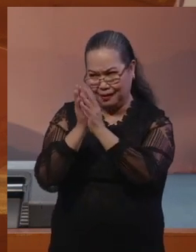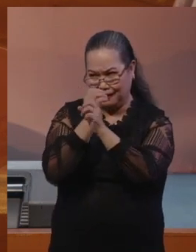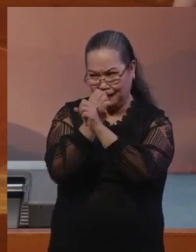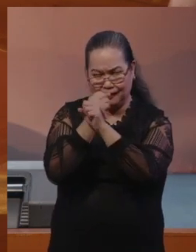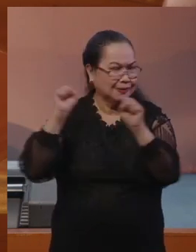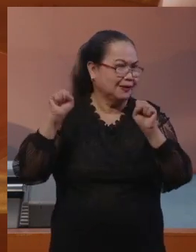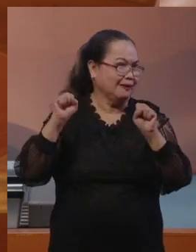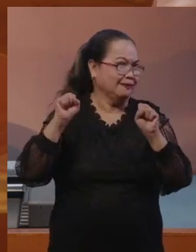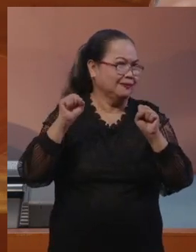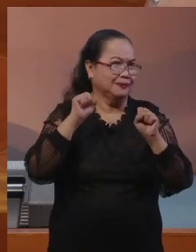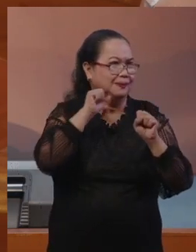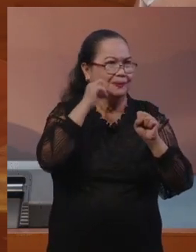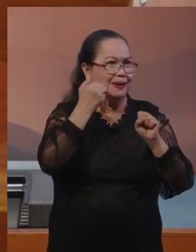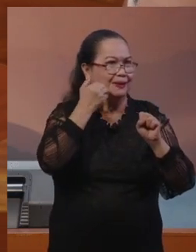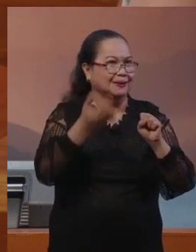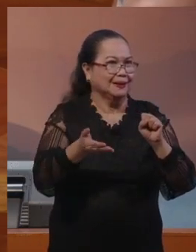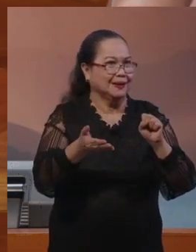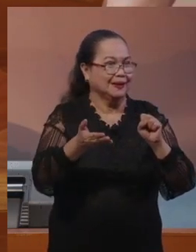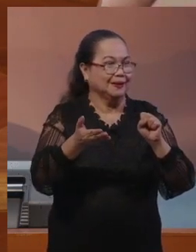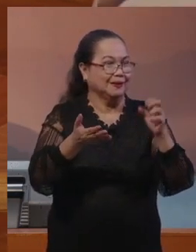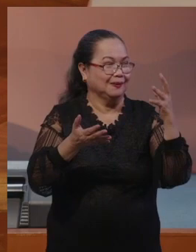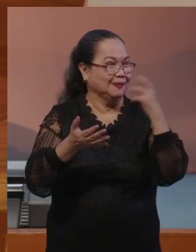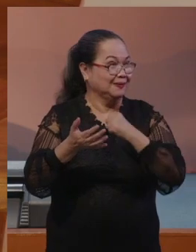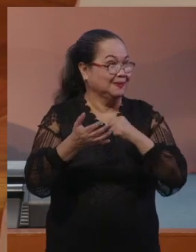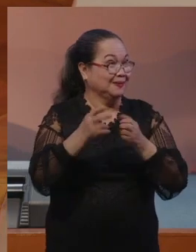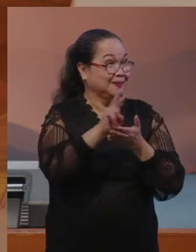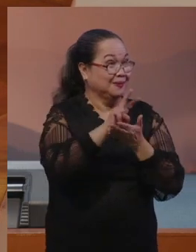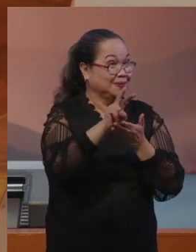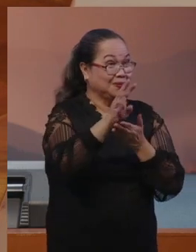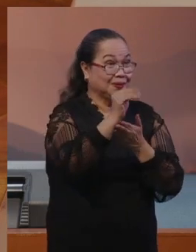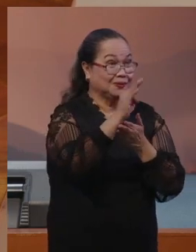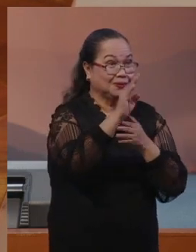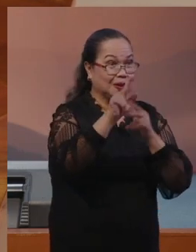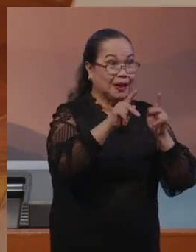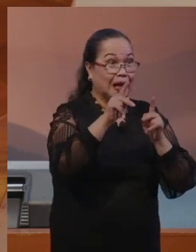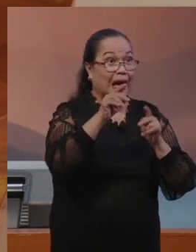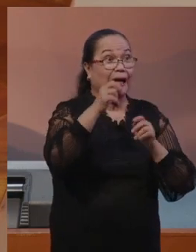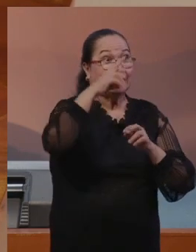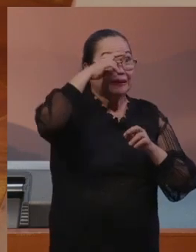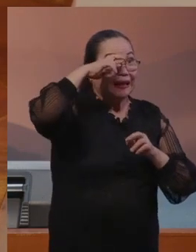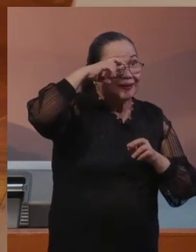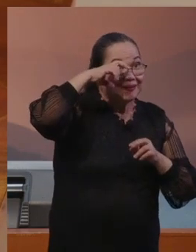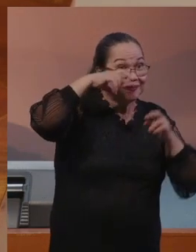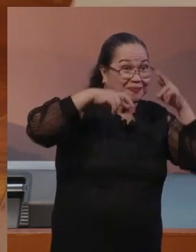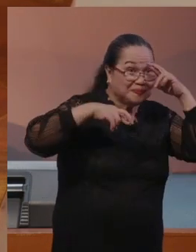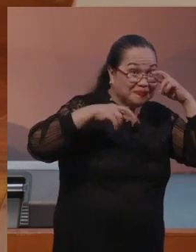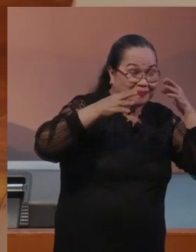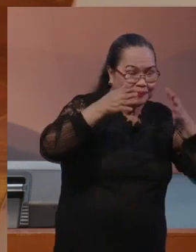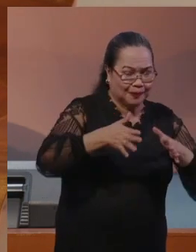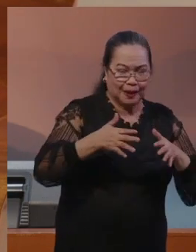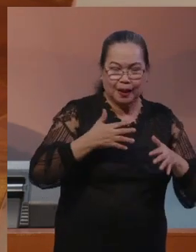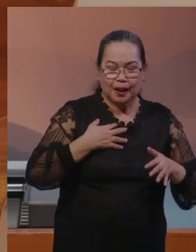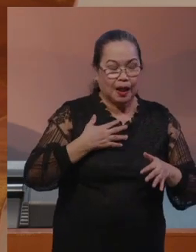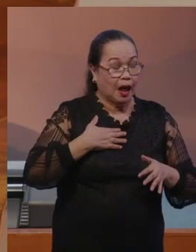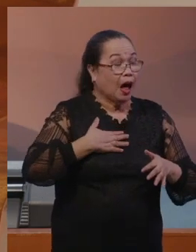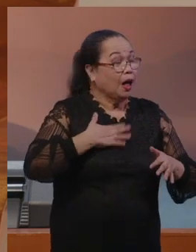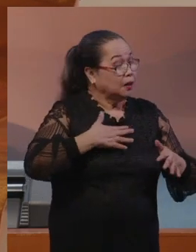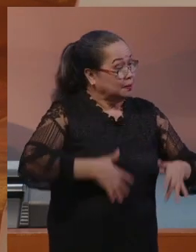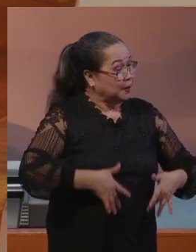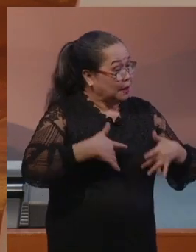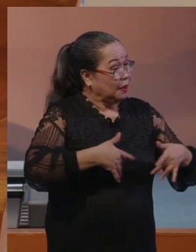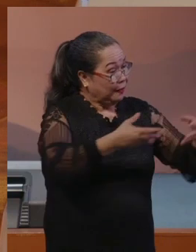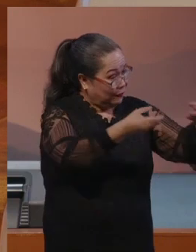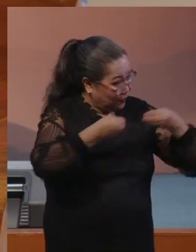sila. Verse 14, and the men said to her, our life for yours, even